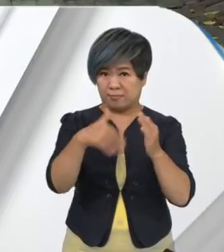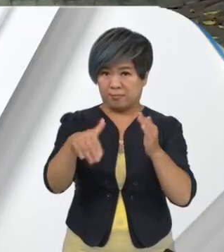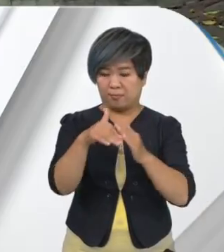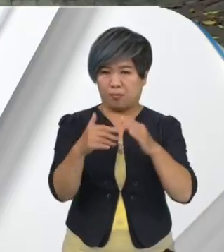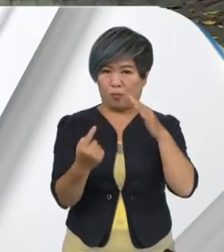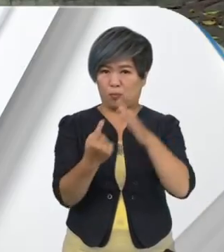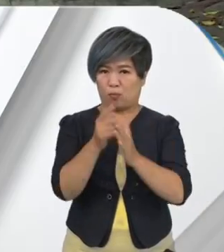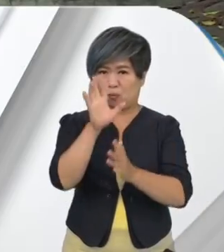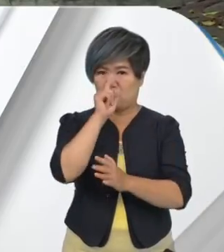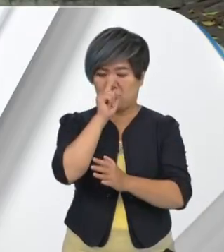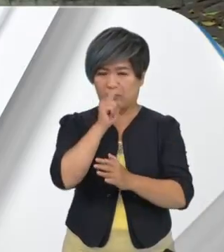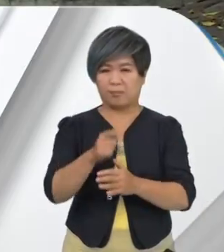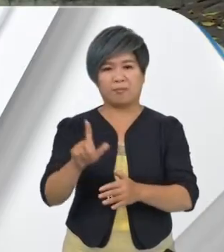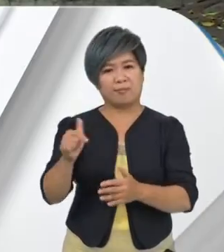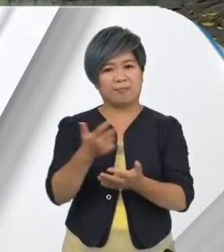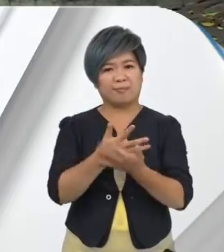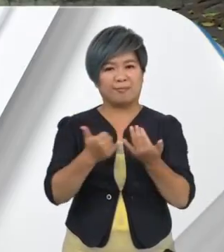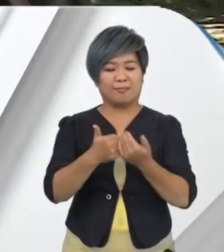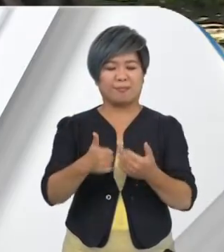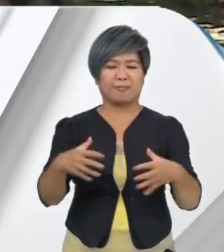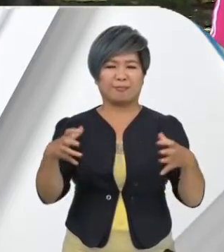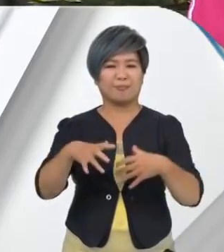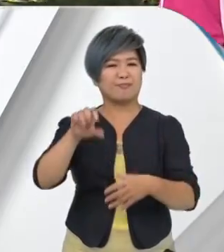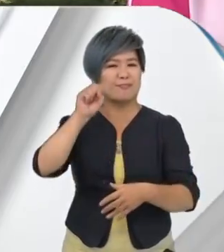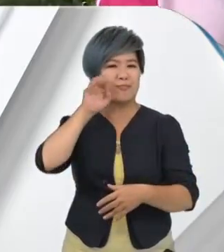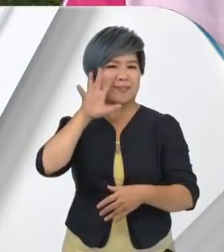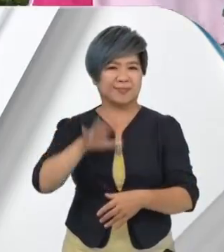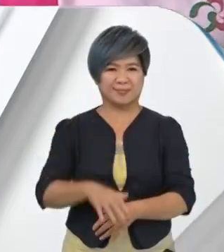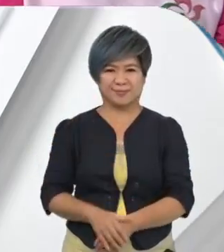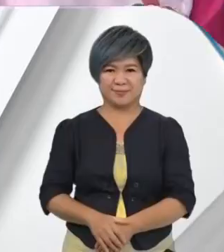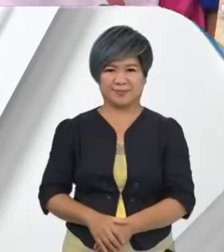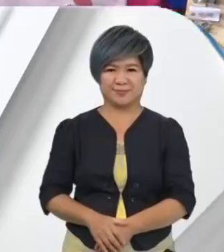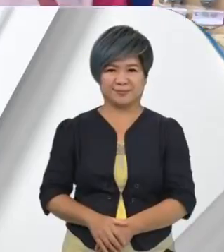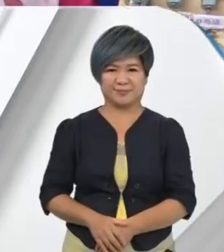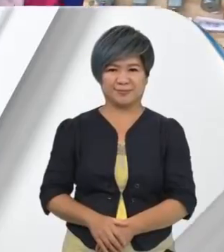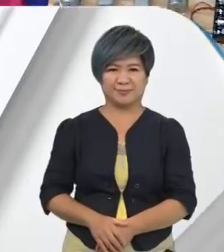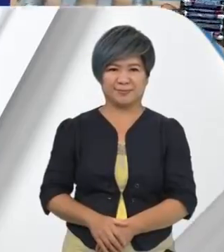校的师生都感觉到相当的光荣。下届新闻陈文林屏东报道。